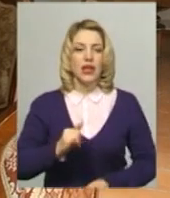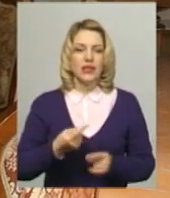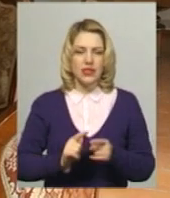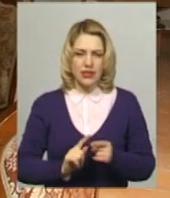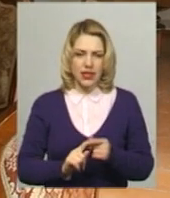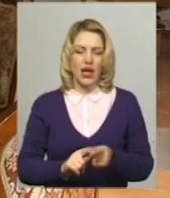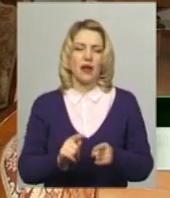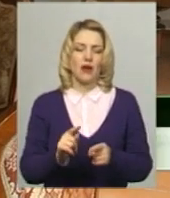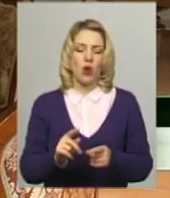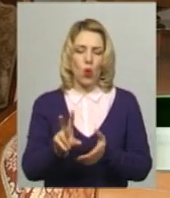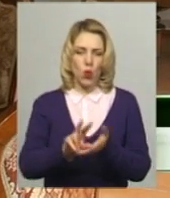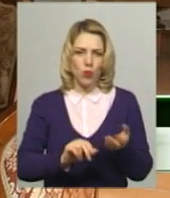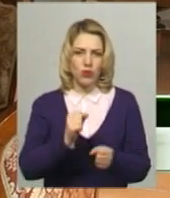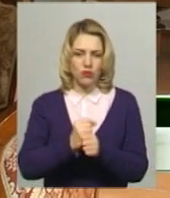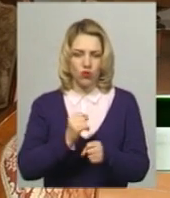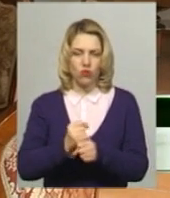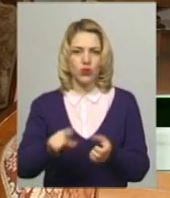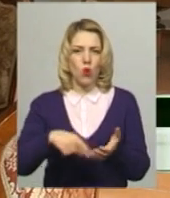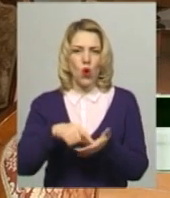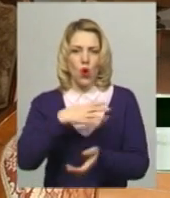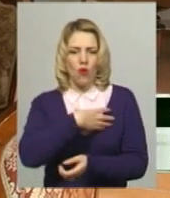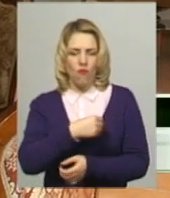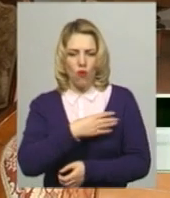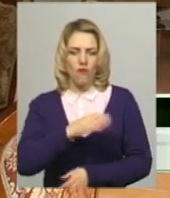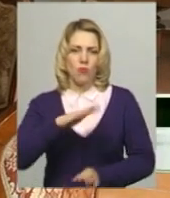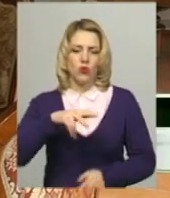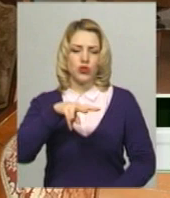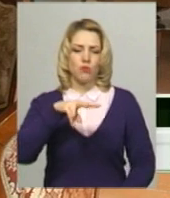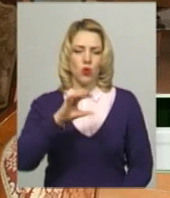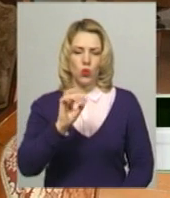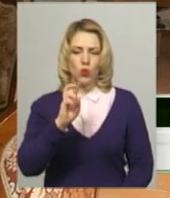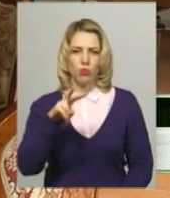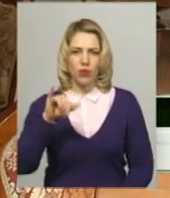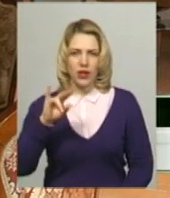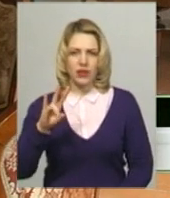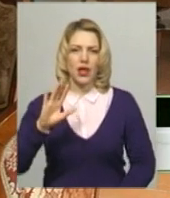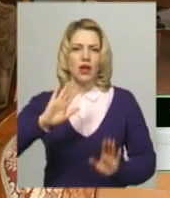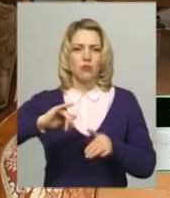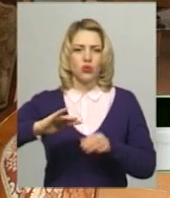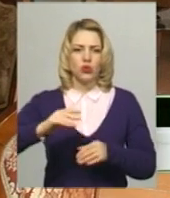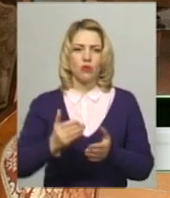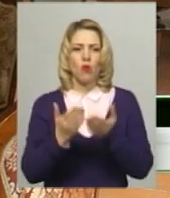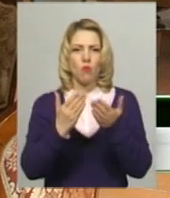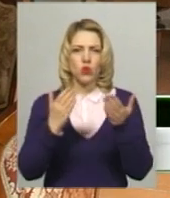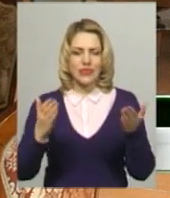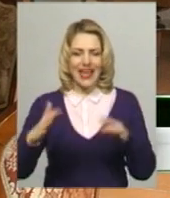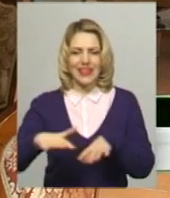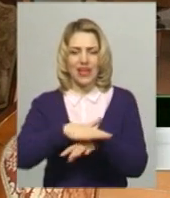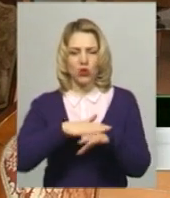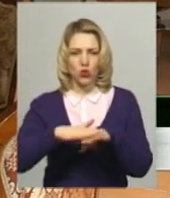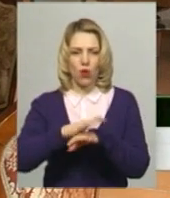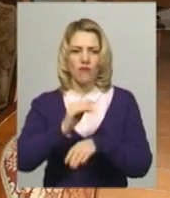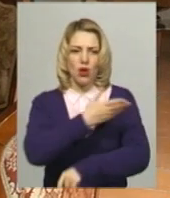Львові, писалась, картина спочатку була у Львові, потім в Любліні, а зараз, значить, музей народовий в Польщі.